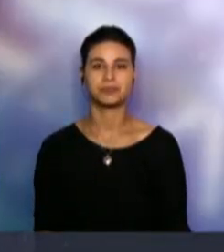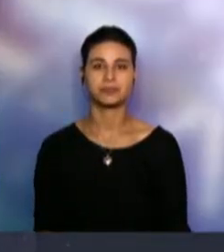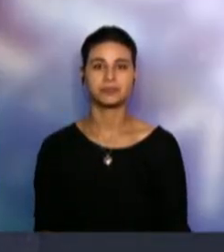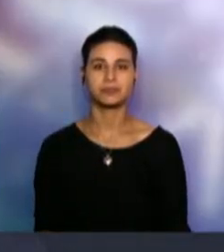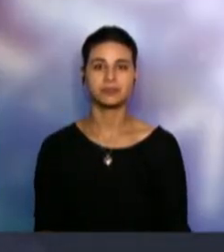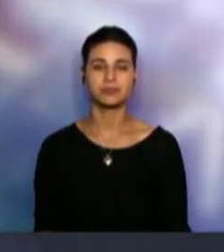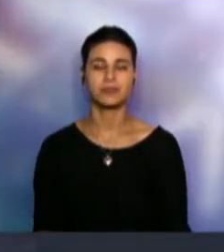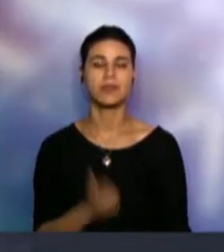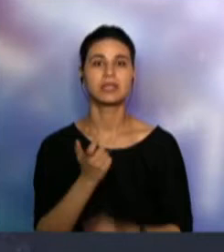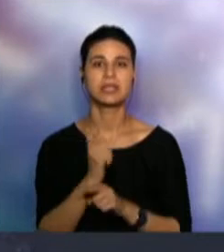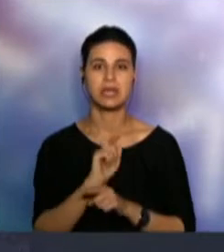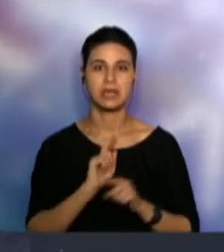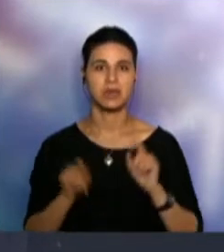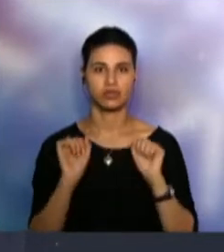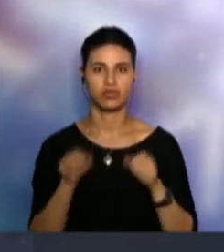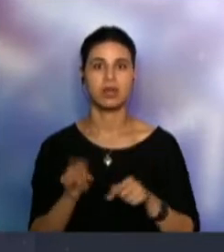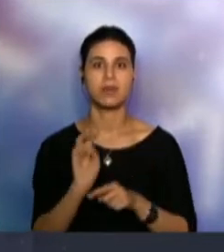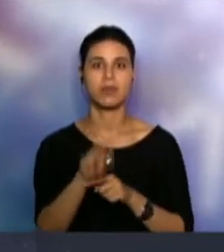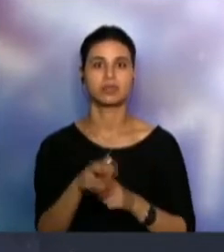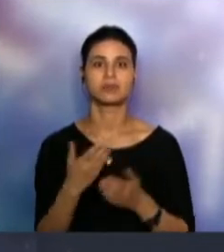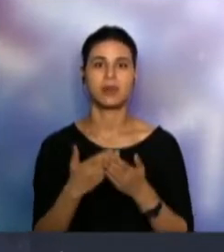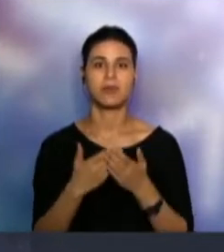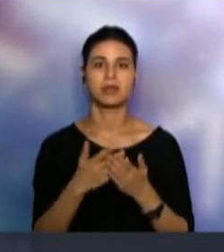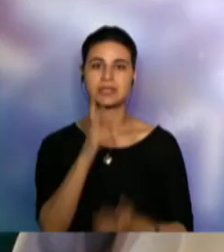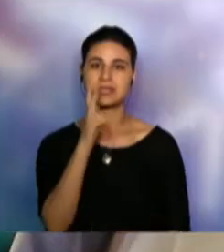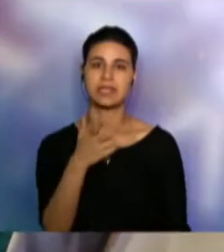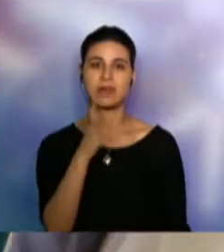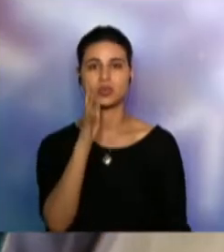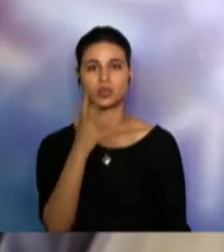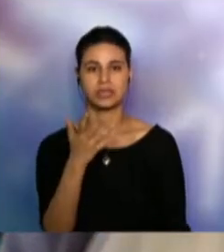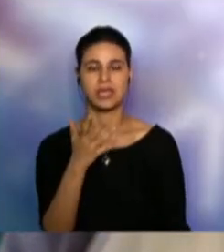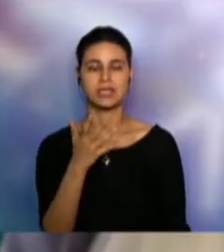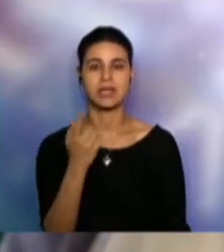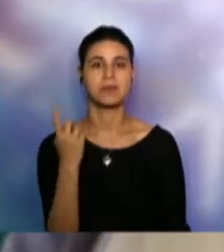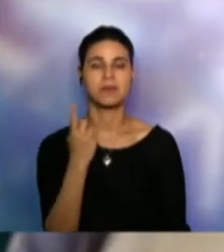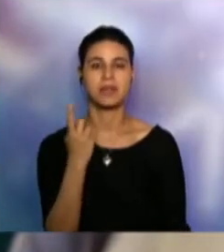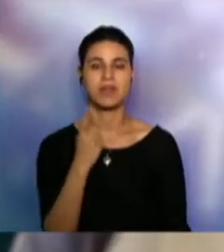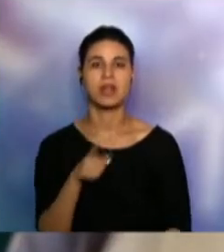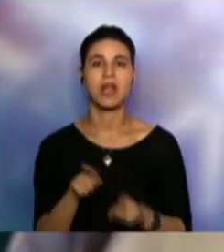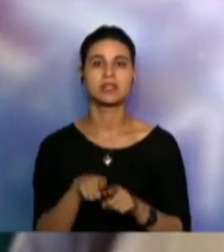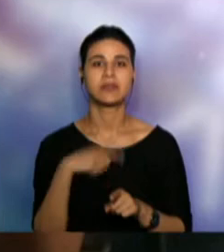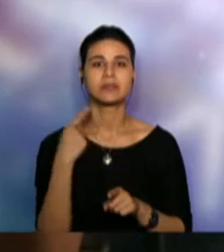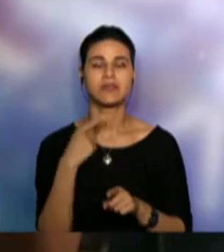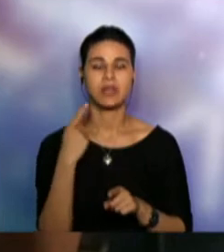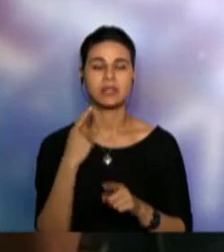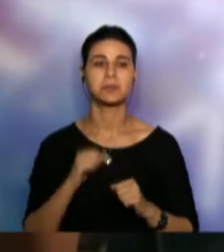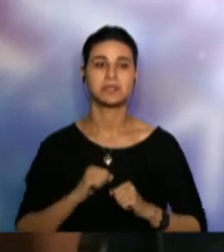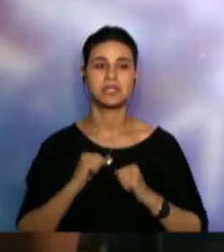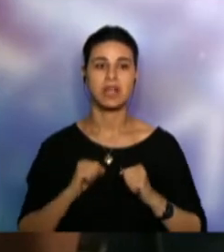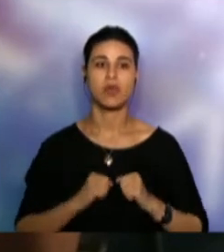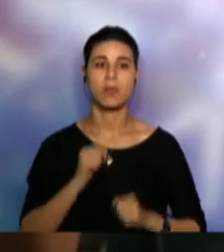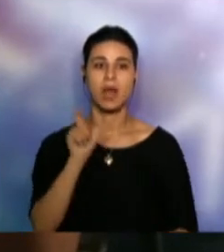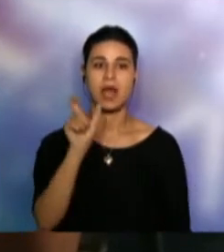საკმაოდ მალე შეიძლება მოხდეს, დაახლოებით 3-დან 5 წლამდე. პირველი, ასე ვთქვათ, მცდელობა